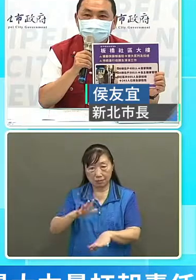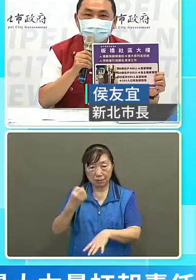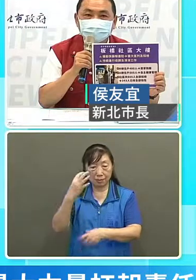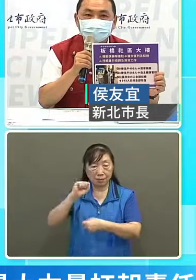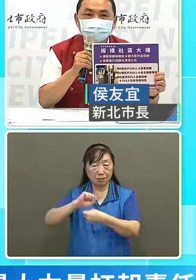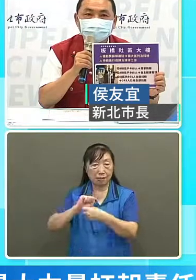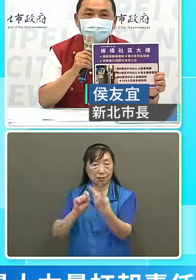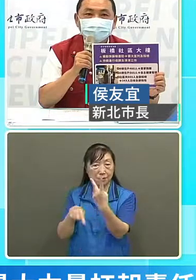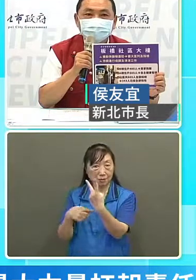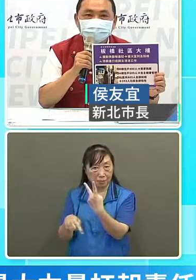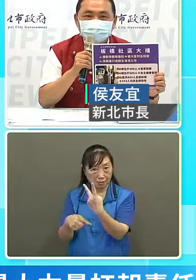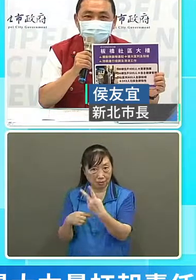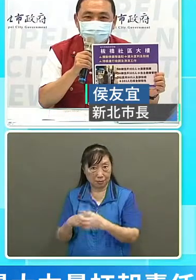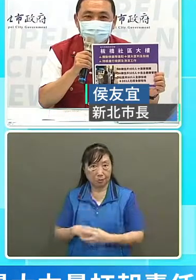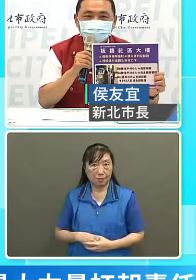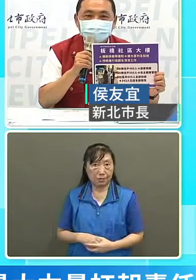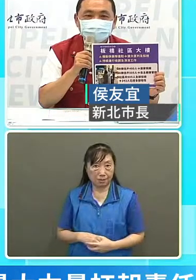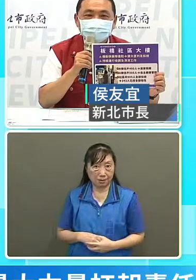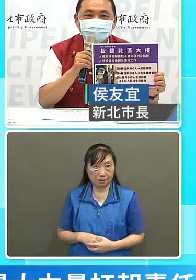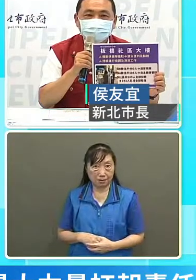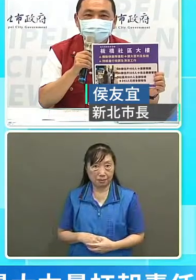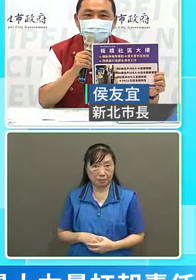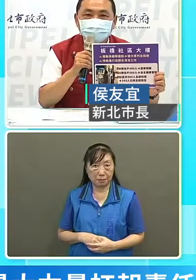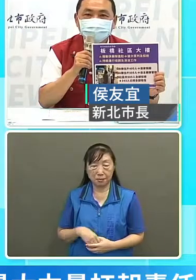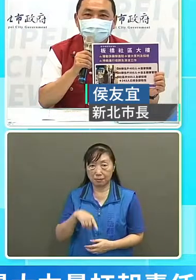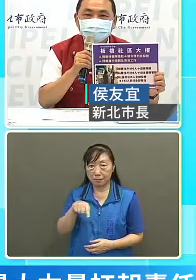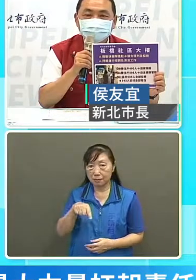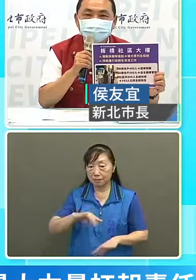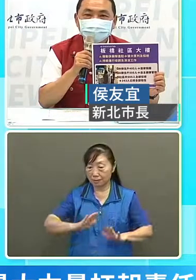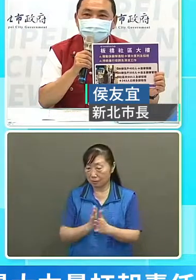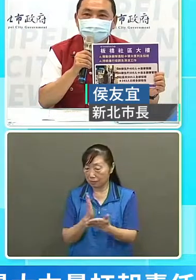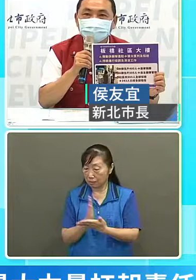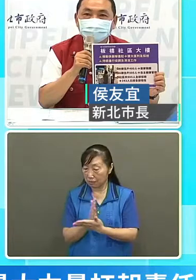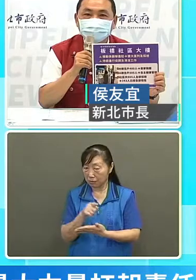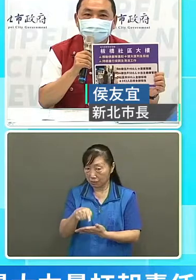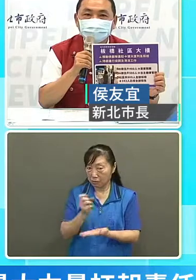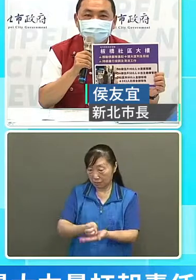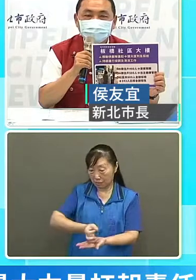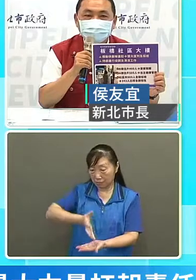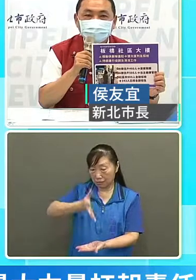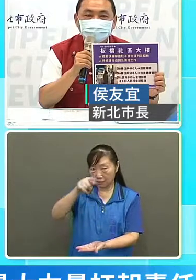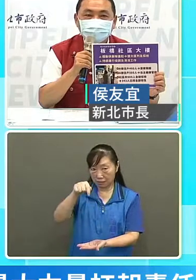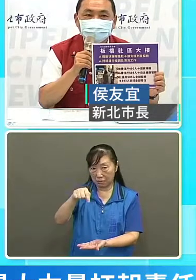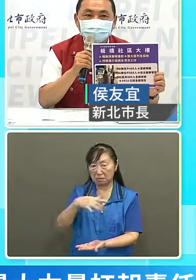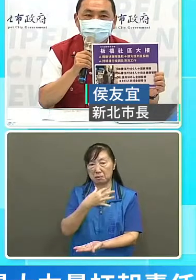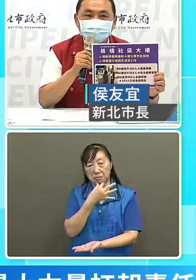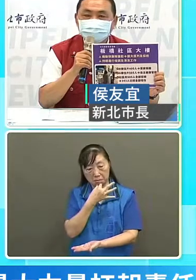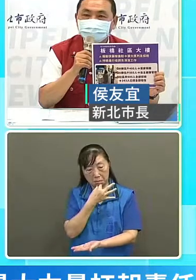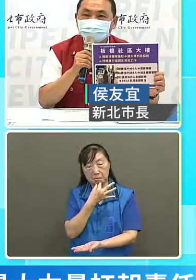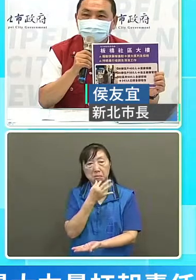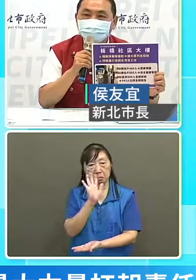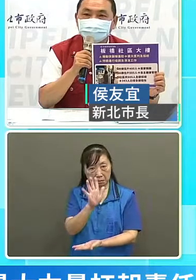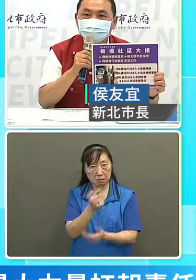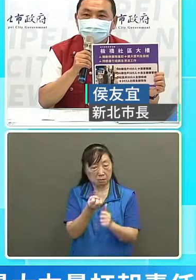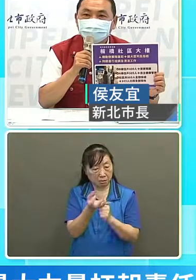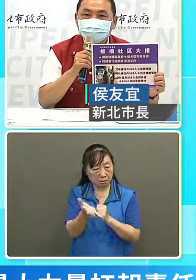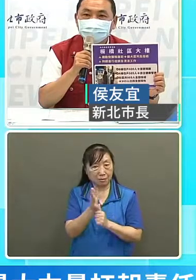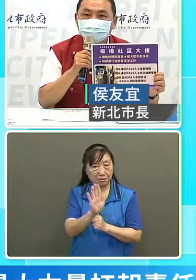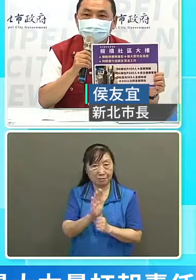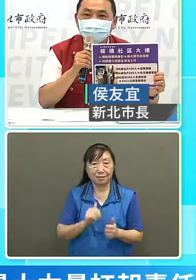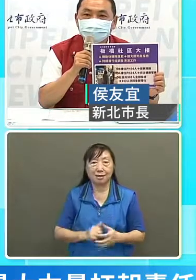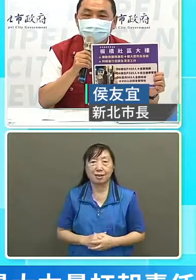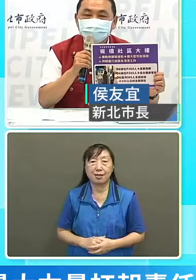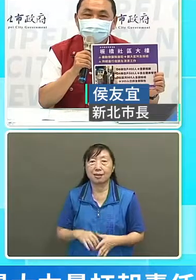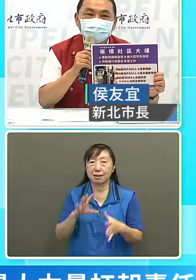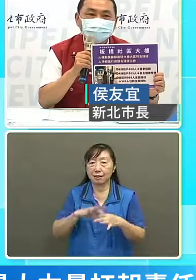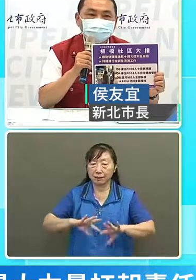加了2个，同时我们就研判整个大楼应该受到社区的感染，所以我